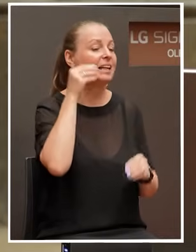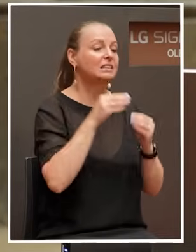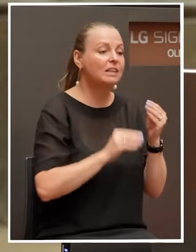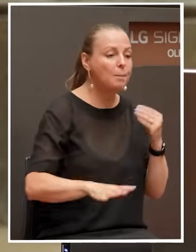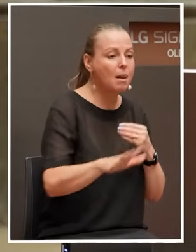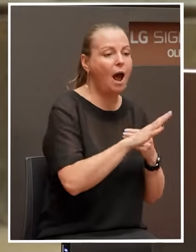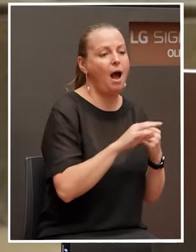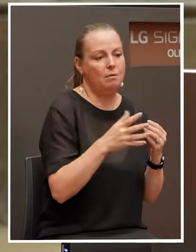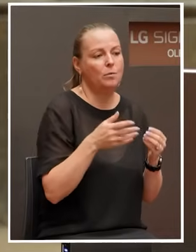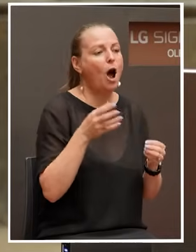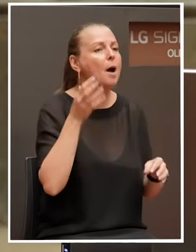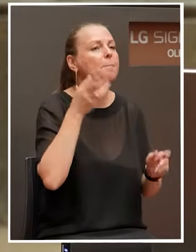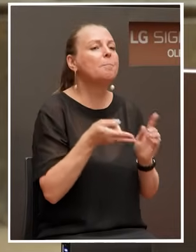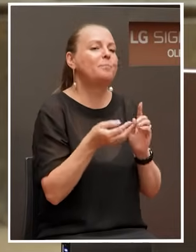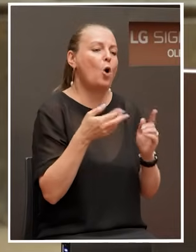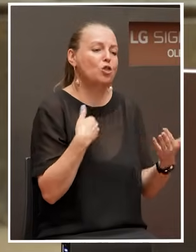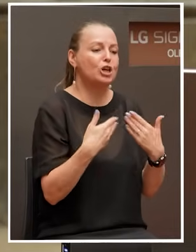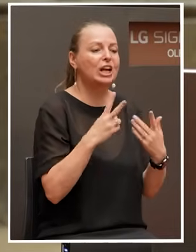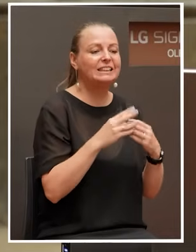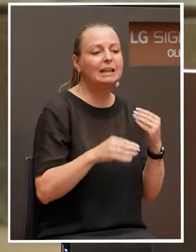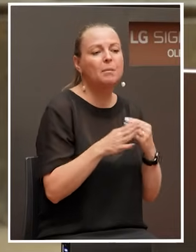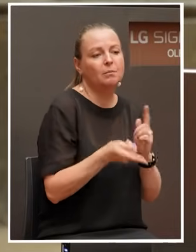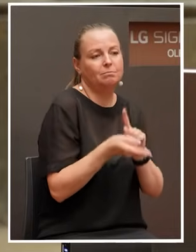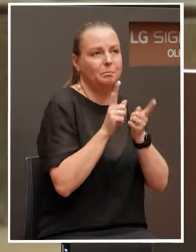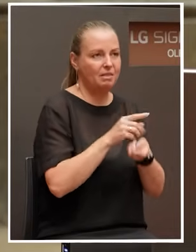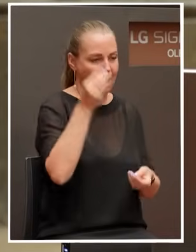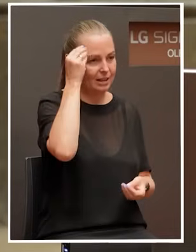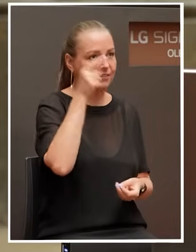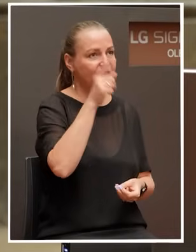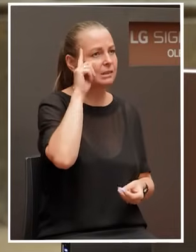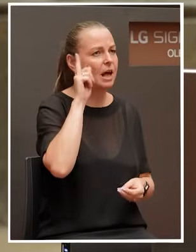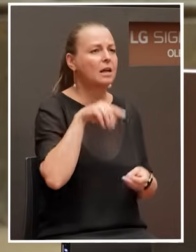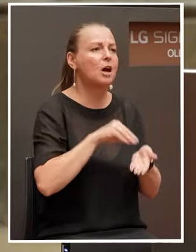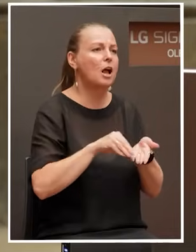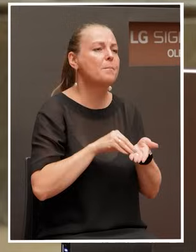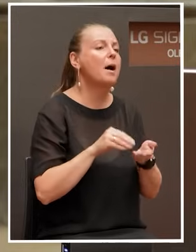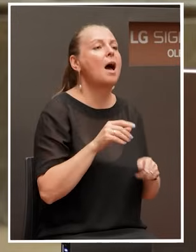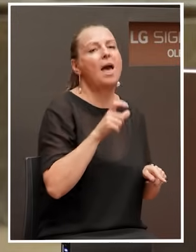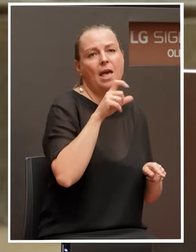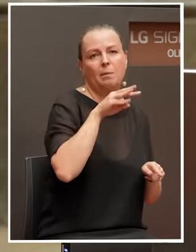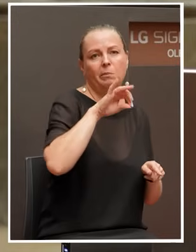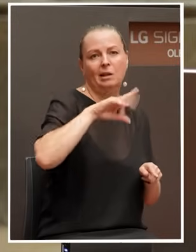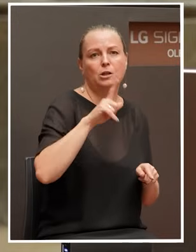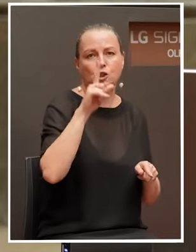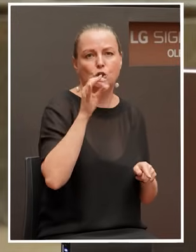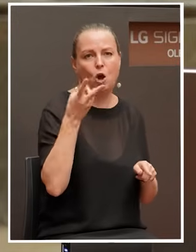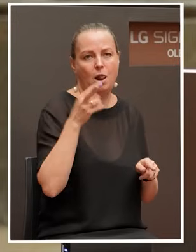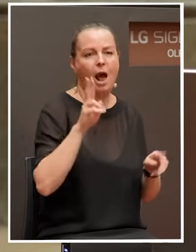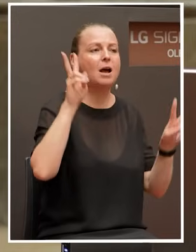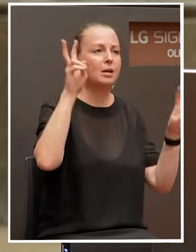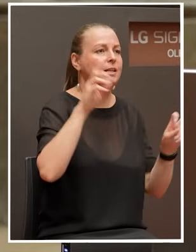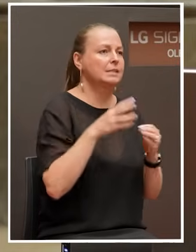время осмысляется и переосмысляется. Все помнят роман «Земля, земля». Это, конечно, такое вот